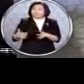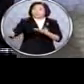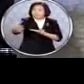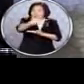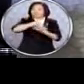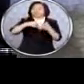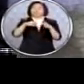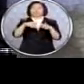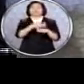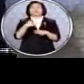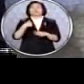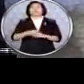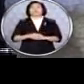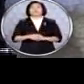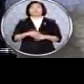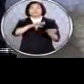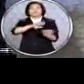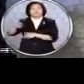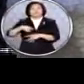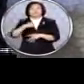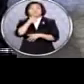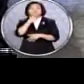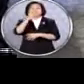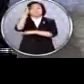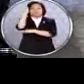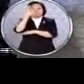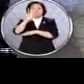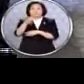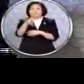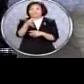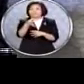在我们中央政府的债务的短差从